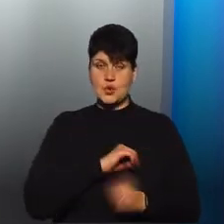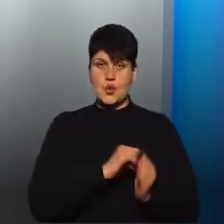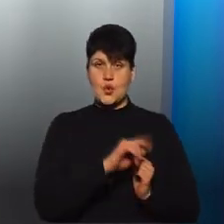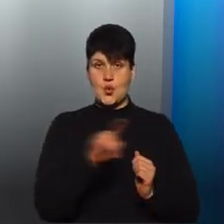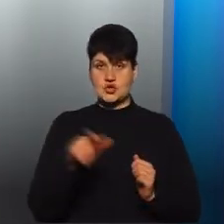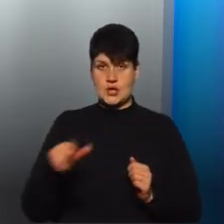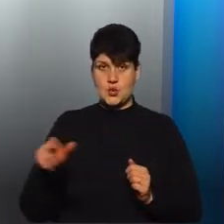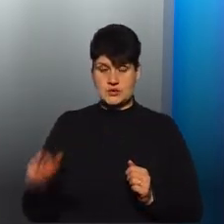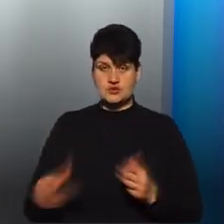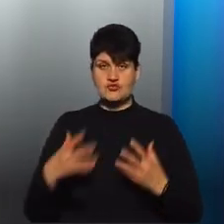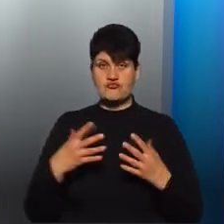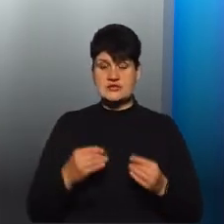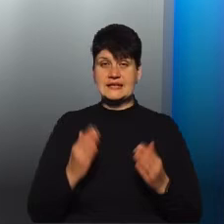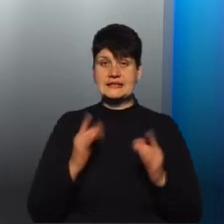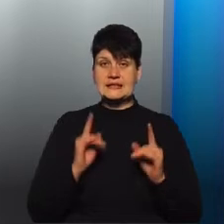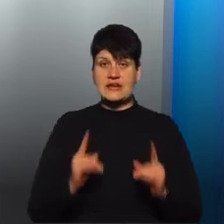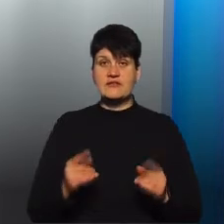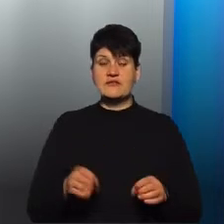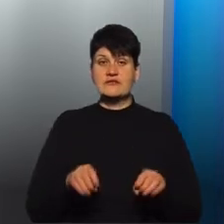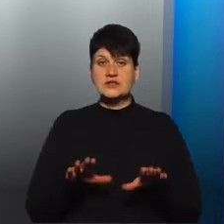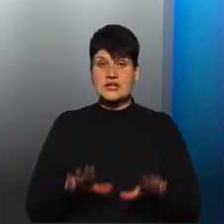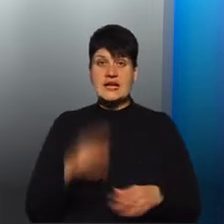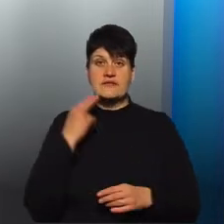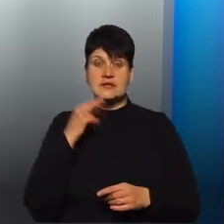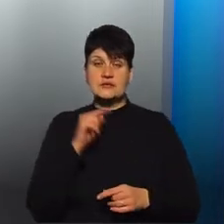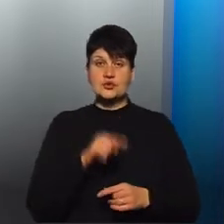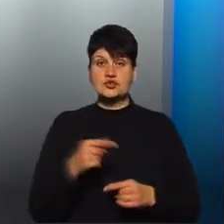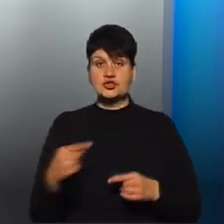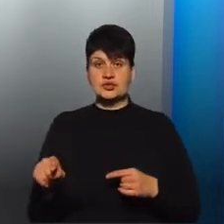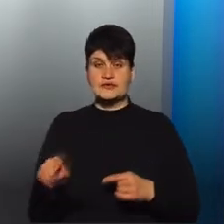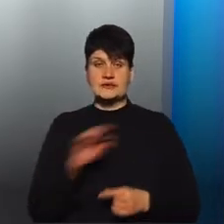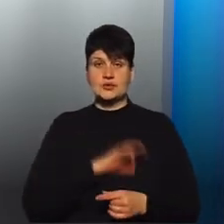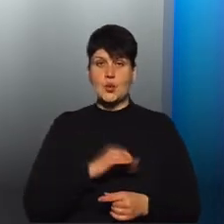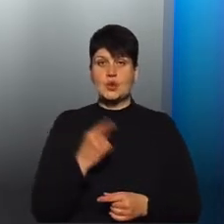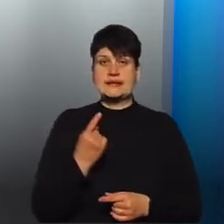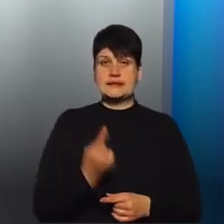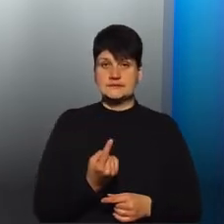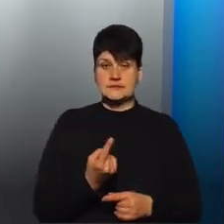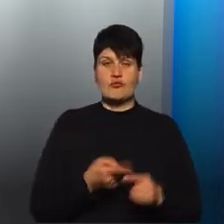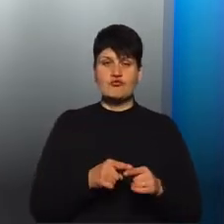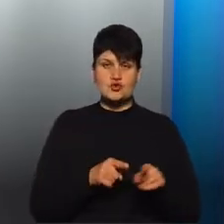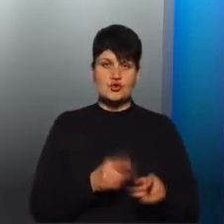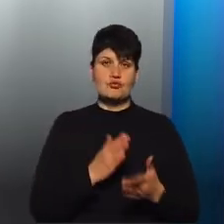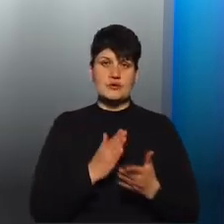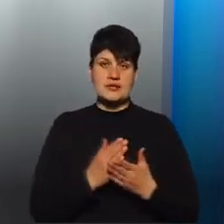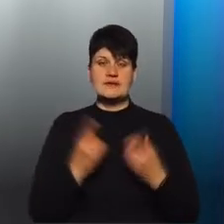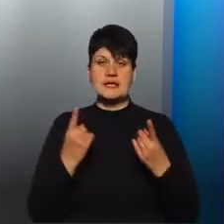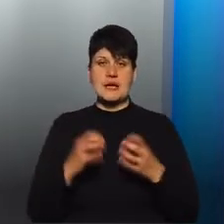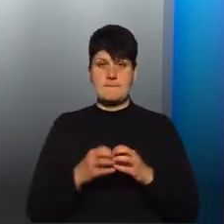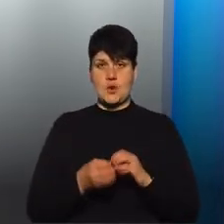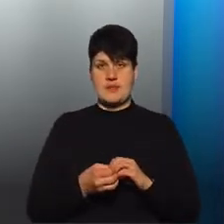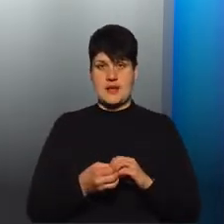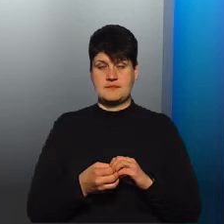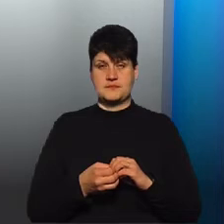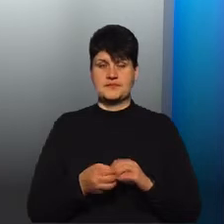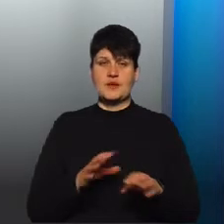вже навіть визначити ефективність того чи іншого, не вживають один, так? В цьому є так само досить велика проблема. Іноді в